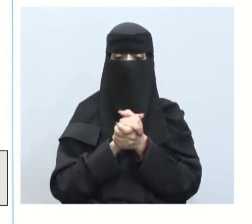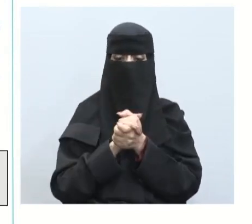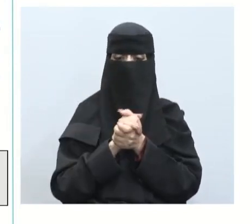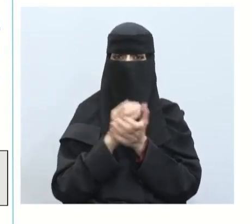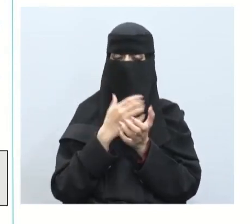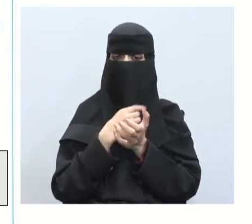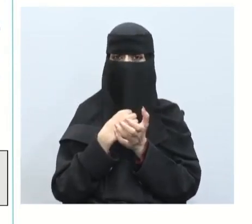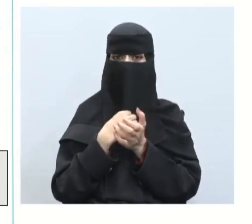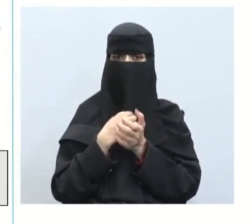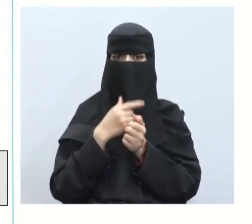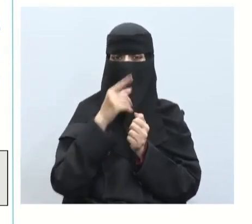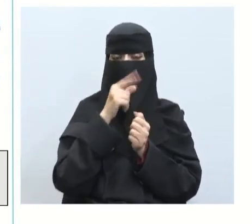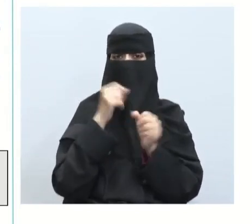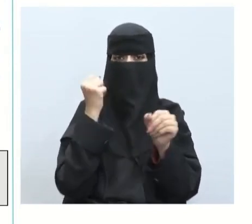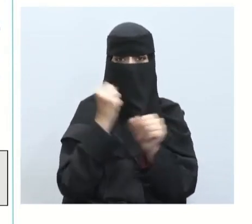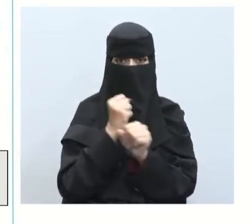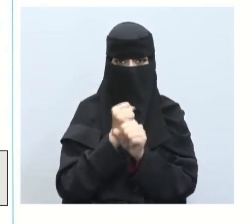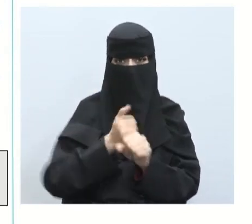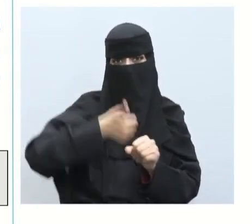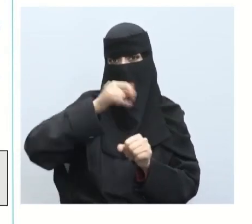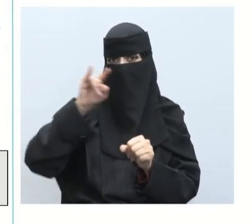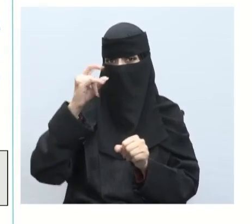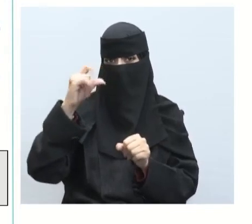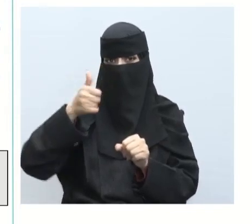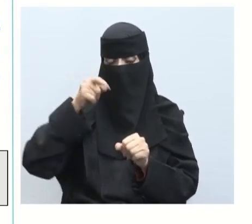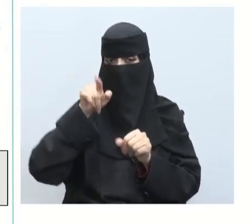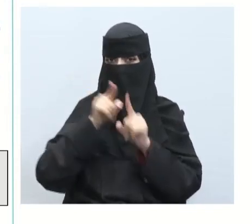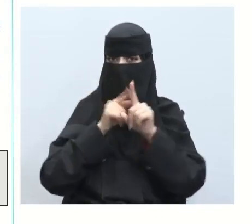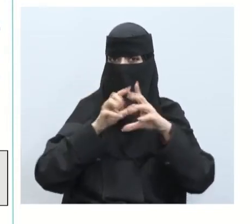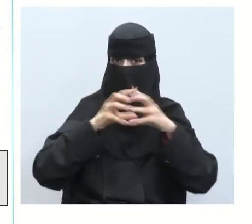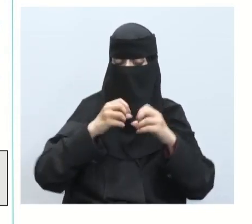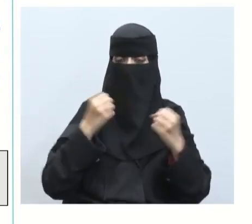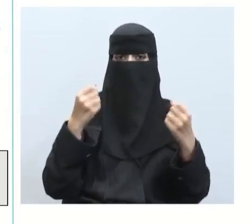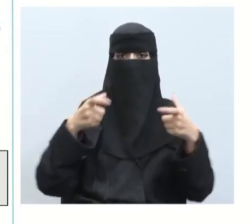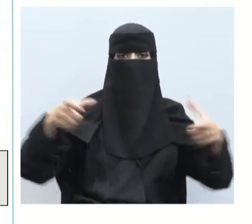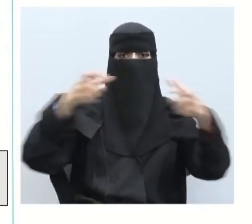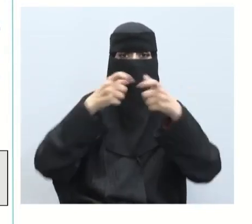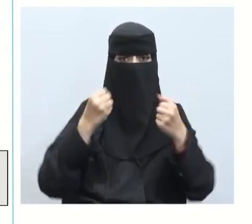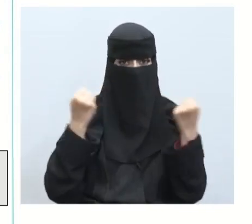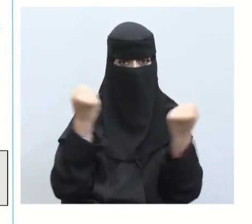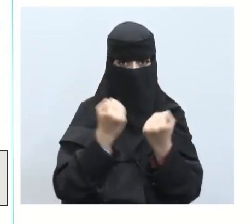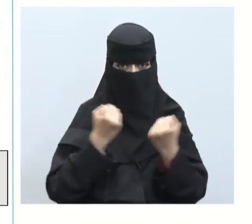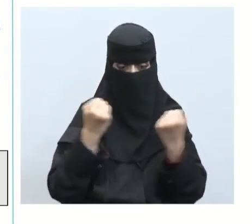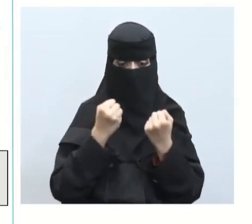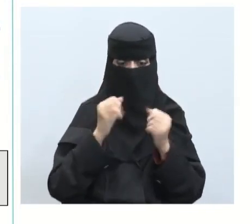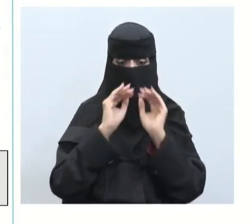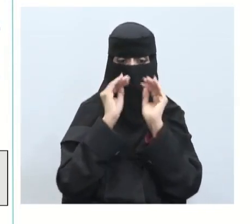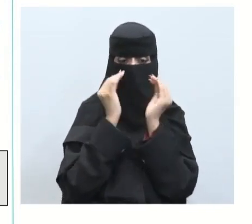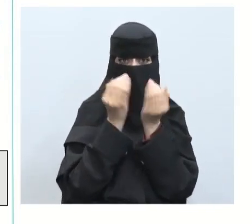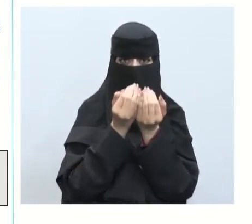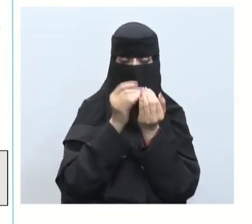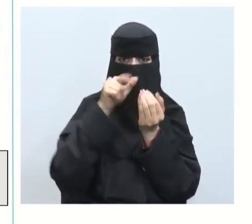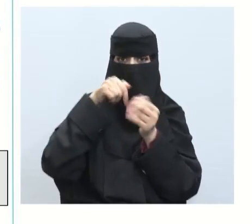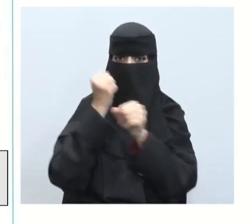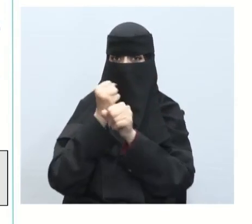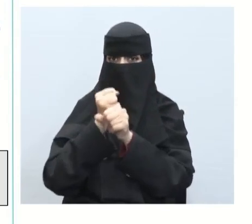ماذا نقصد بالدور الاداري هو مجموعه من النشاطات التي تشكل حيزا مهم وظيفه المدير اذا مجموعه تشكل